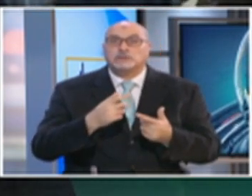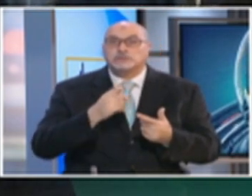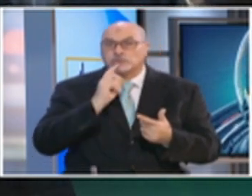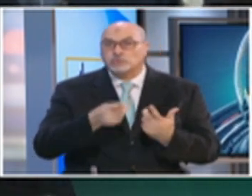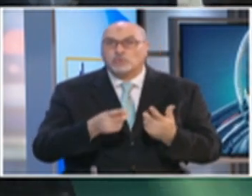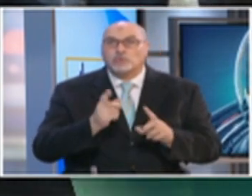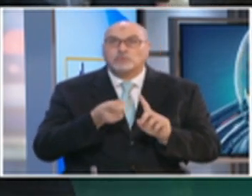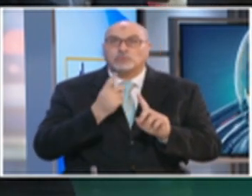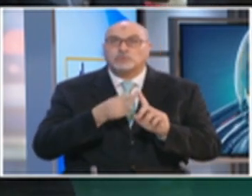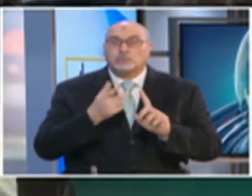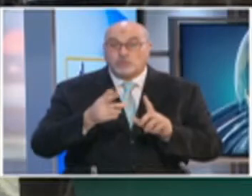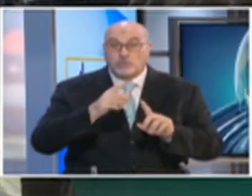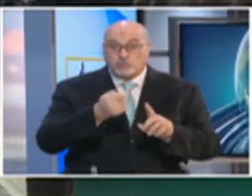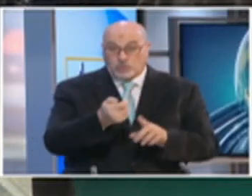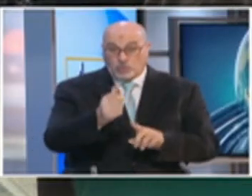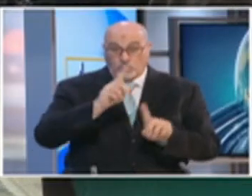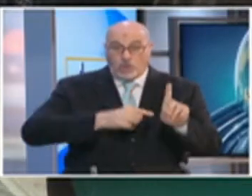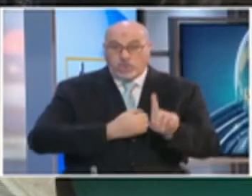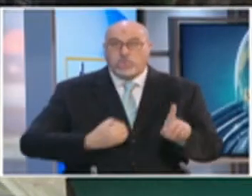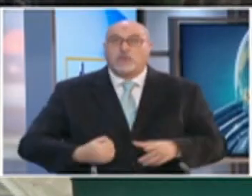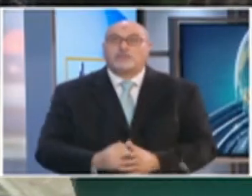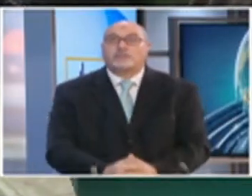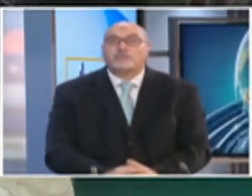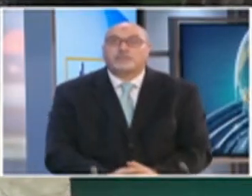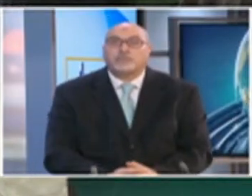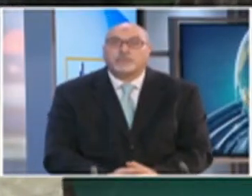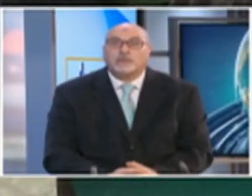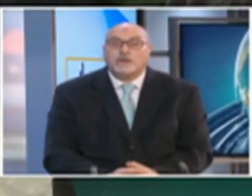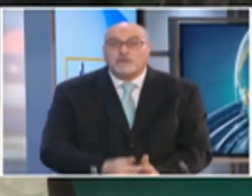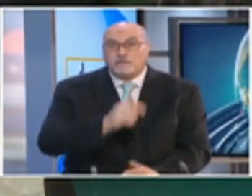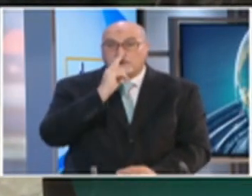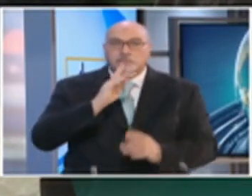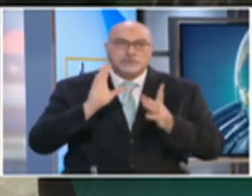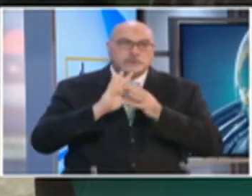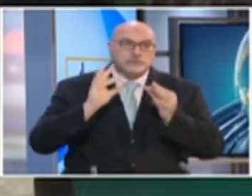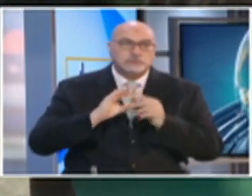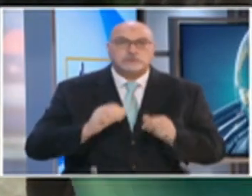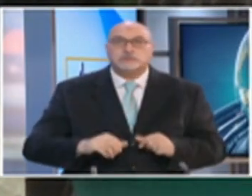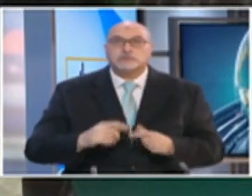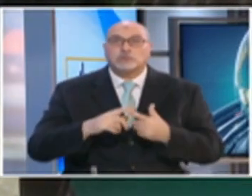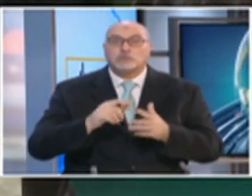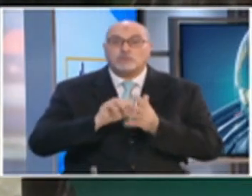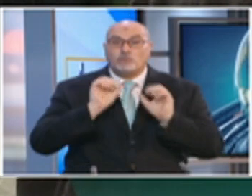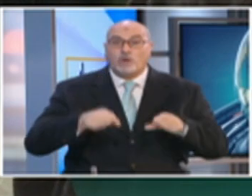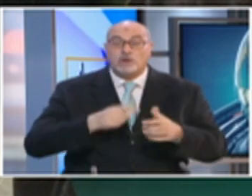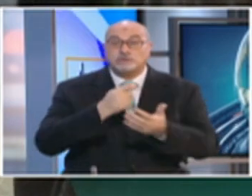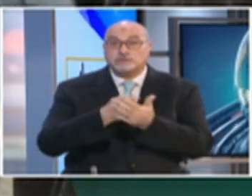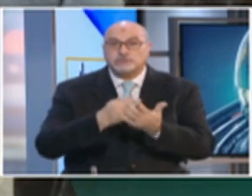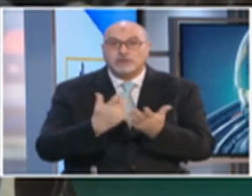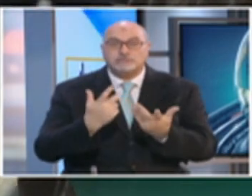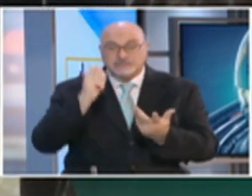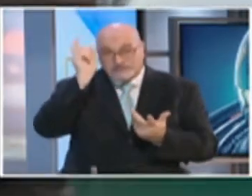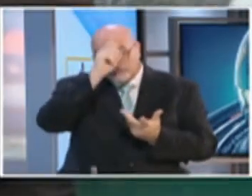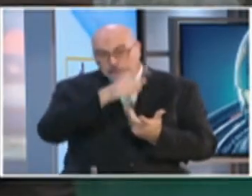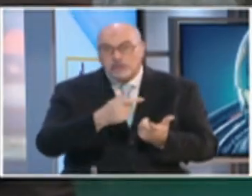مع دخول شهر رمضان هذا. إجراءات دارتها الدولة إن شاء الله ربي يوفقهم، وكثرة على الشعب الزوالي اللي